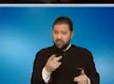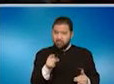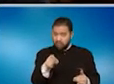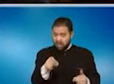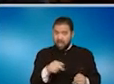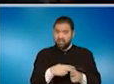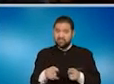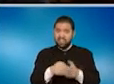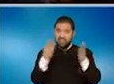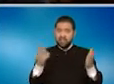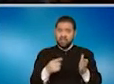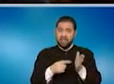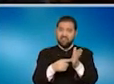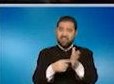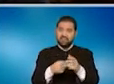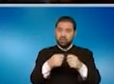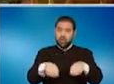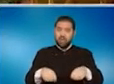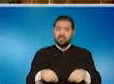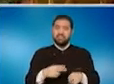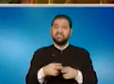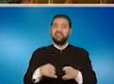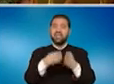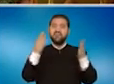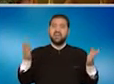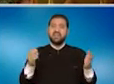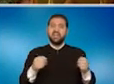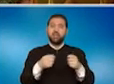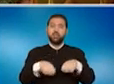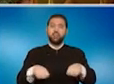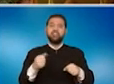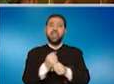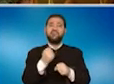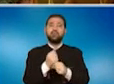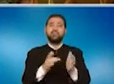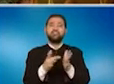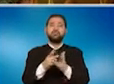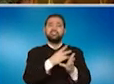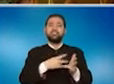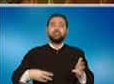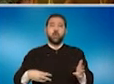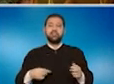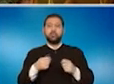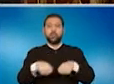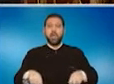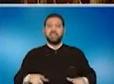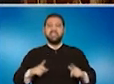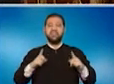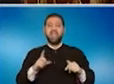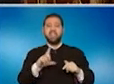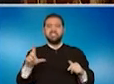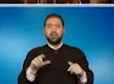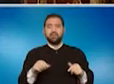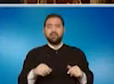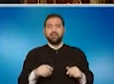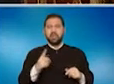privește la el, vede toată Evanghelia scrisă. Cine l-ascultă, cine îl urmărește, cine viața lui, vede toată Evanghelia scrisă. La un moment dat,